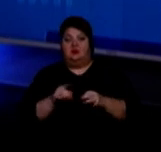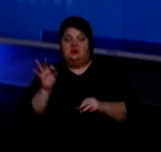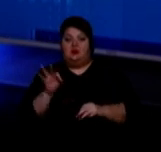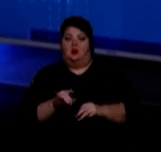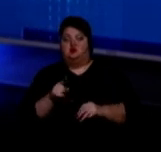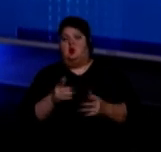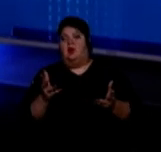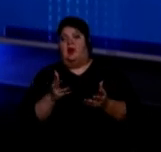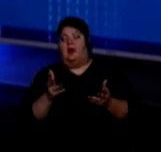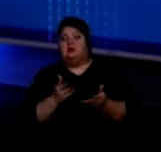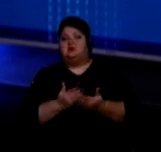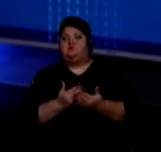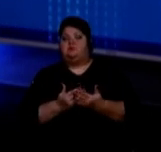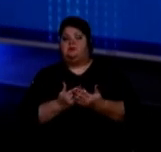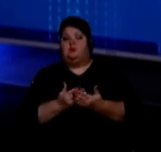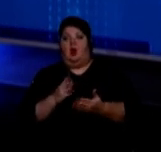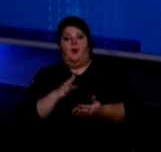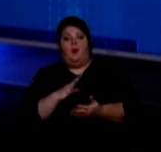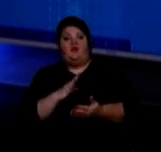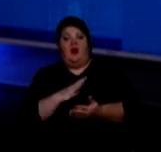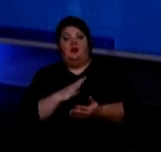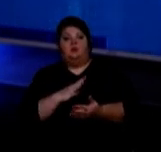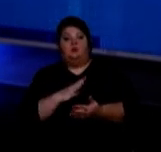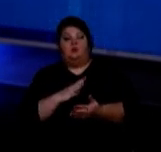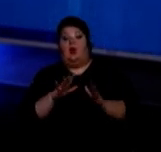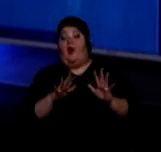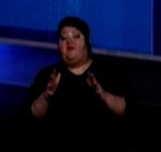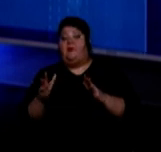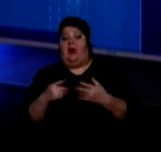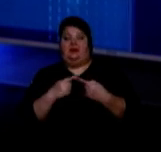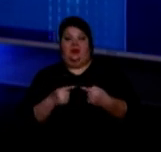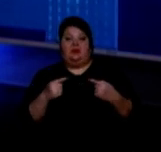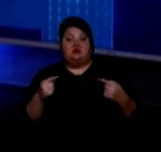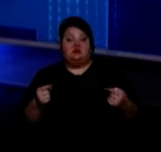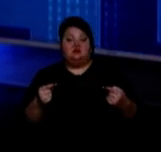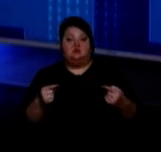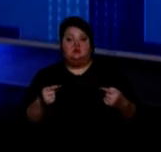що якась вона буває, випадки різні.